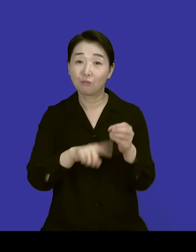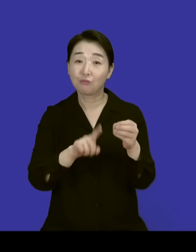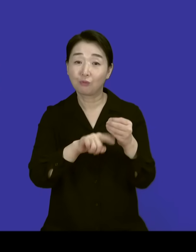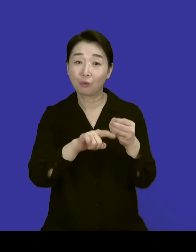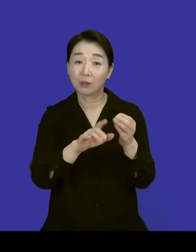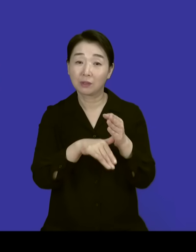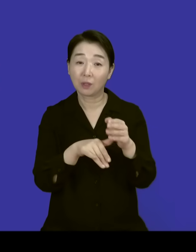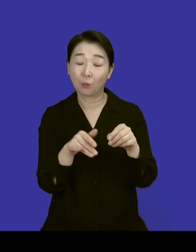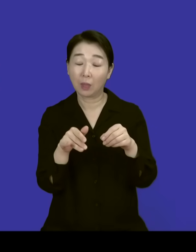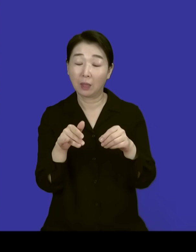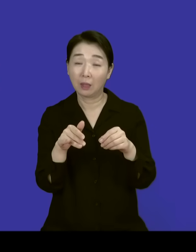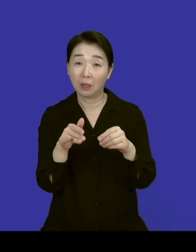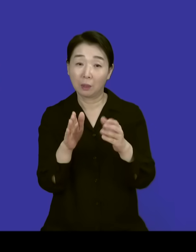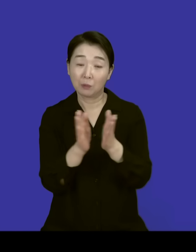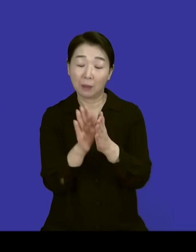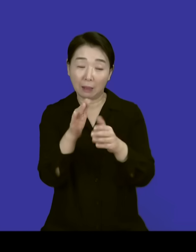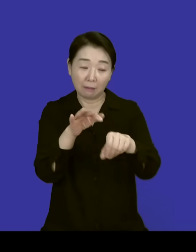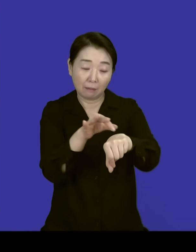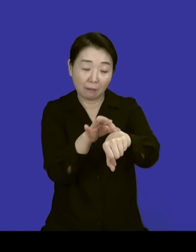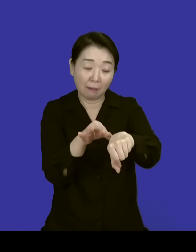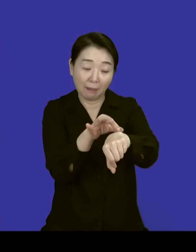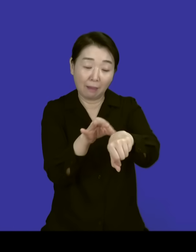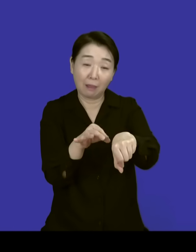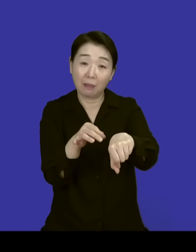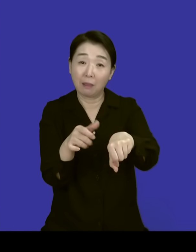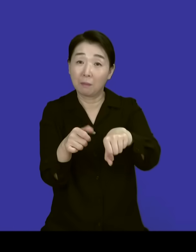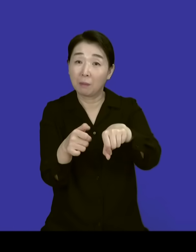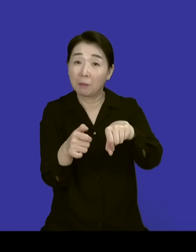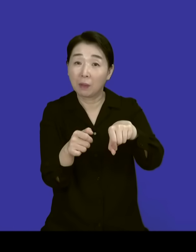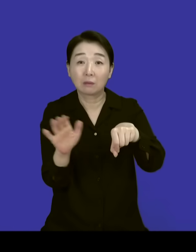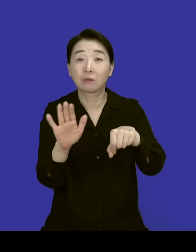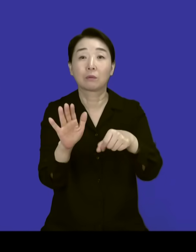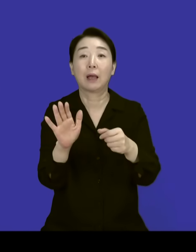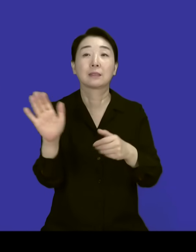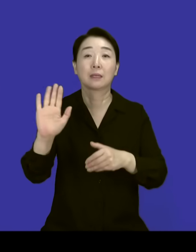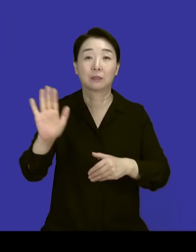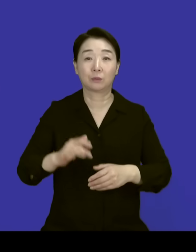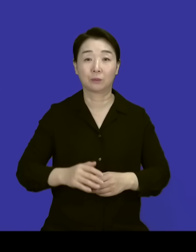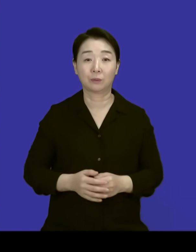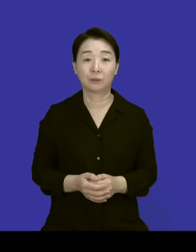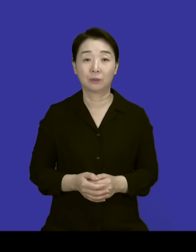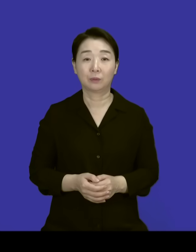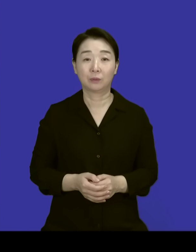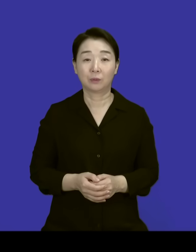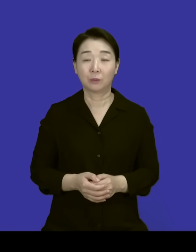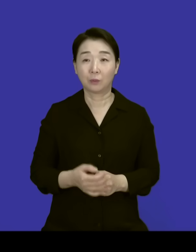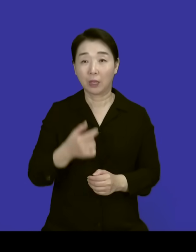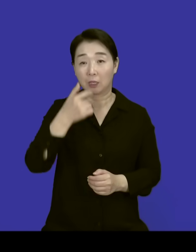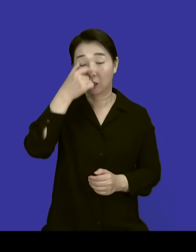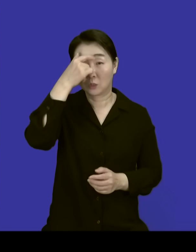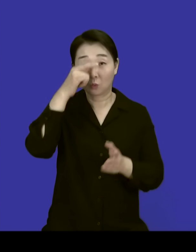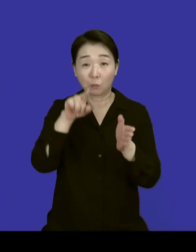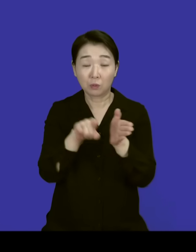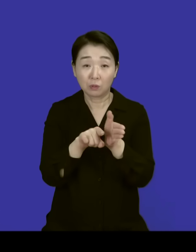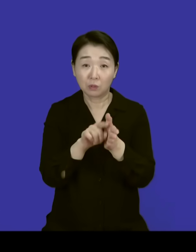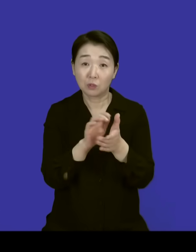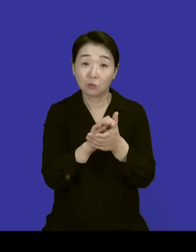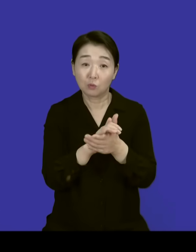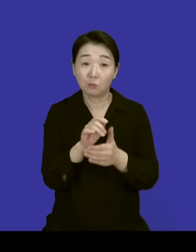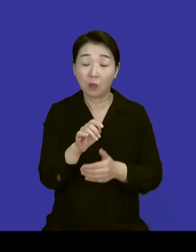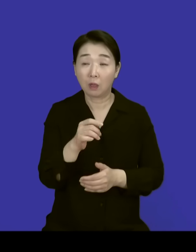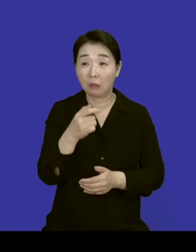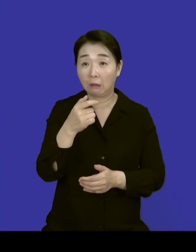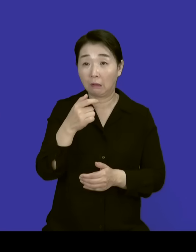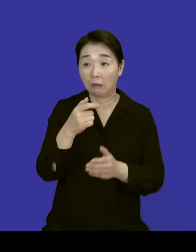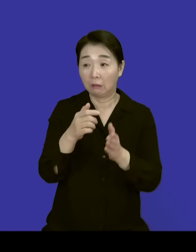해요. 알아요. 야광색으로 된 거. 그냥 저는 근데 그런 것도 안 찼어요. 절대로. 예. 그러니까 뭐 기독교를 믿는 친구들도 집에 기독교인데 그런